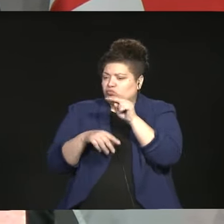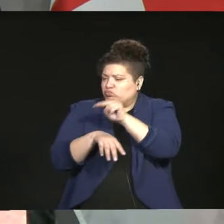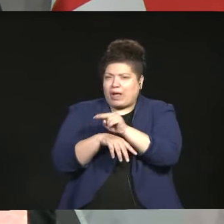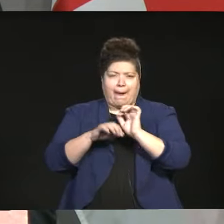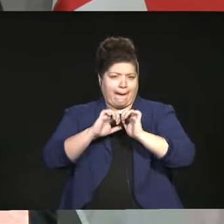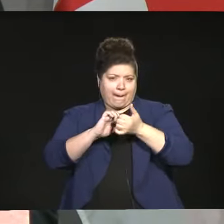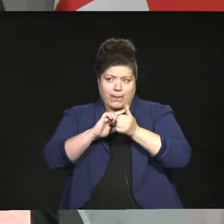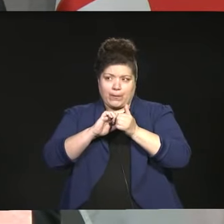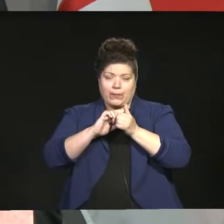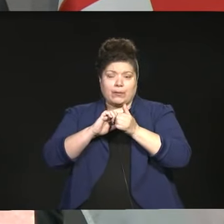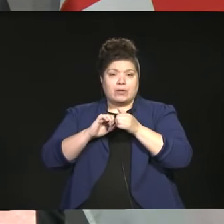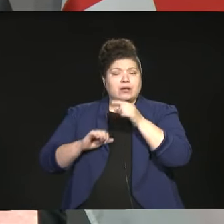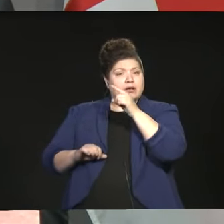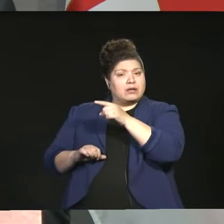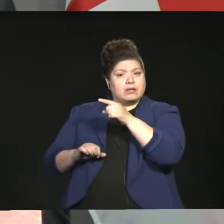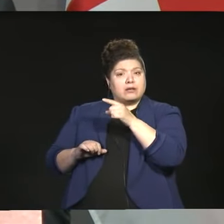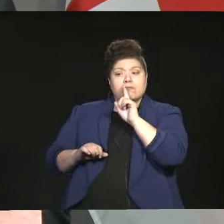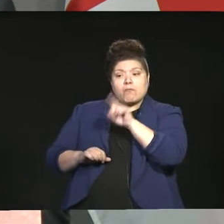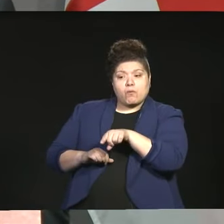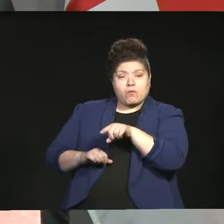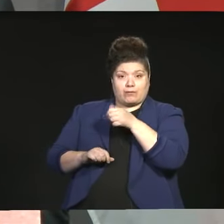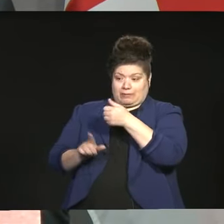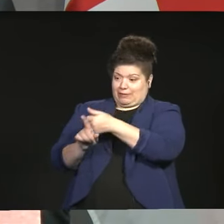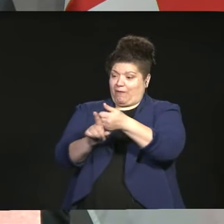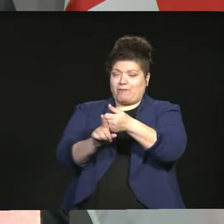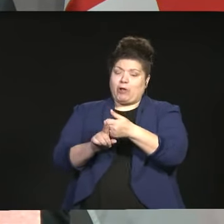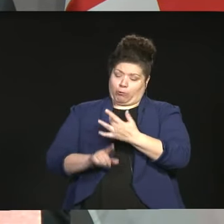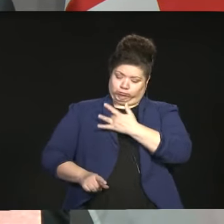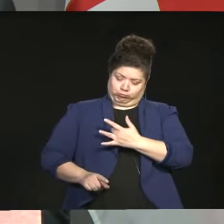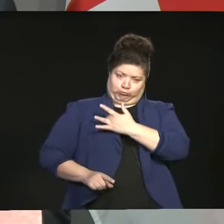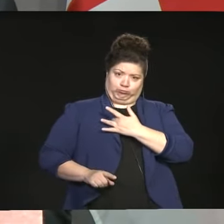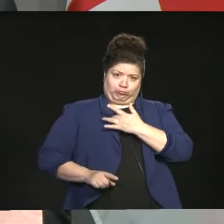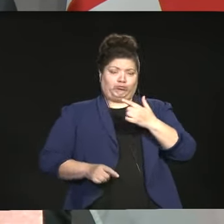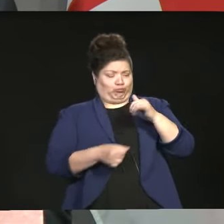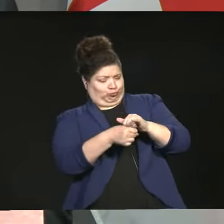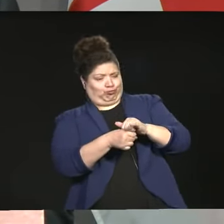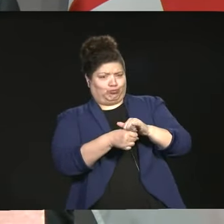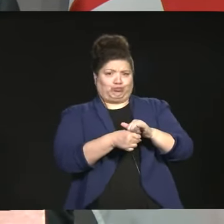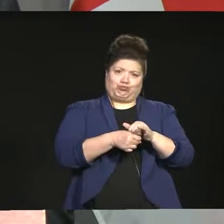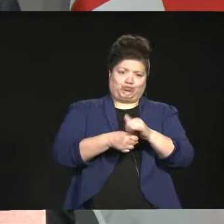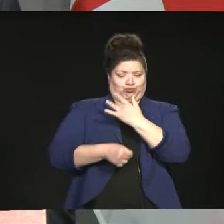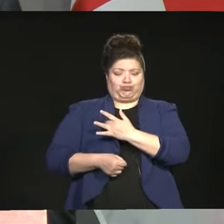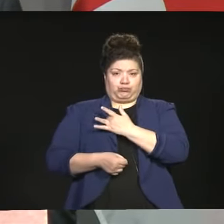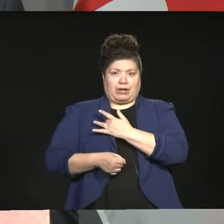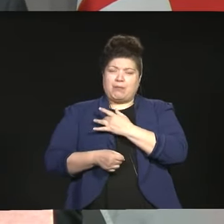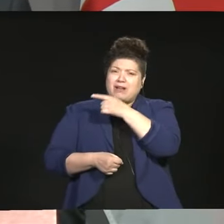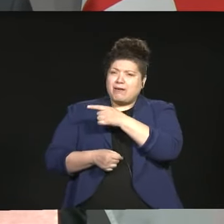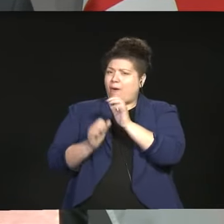les moyens de vérifier les entrées des gens et de les suivre pendant ces 14 jours? Vous allez faire ça